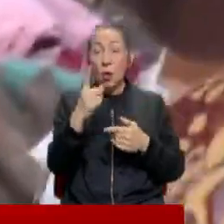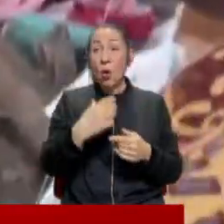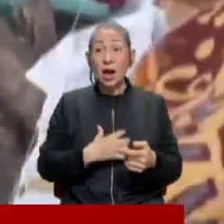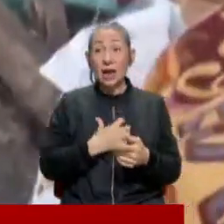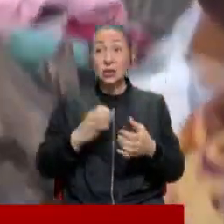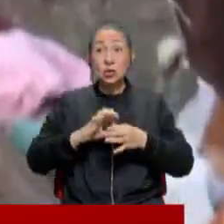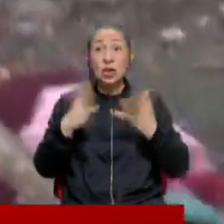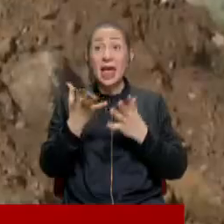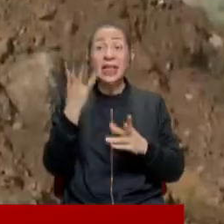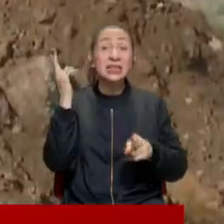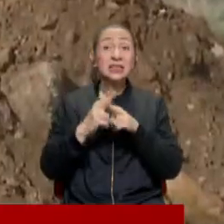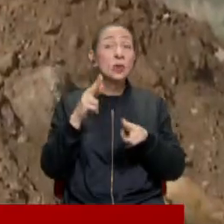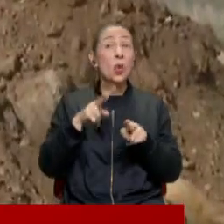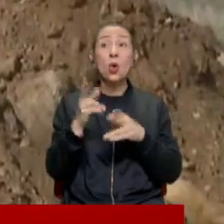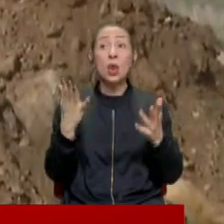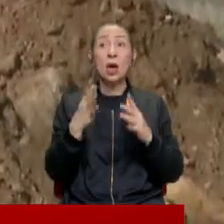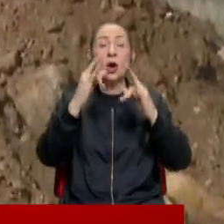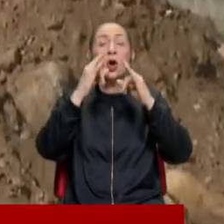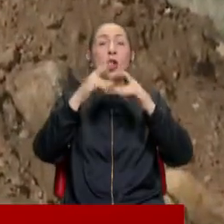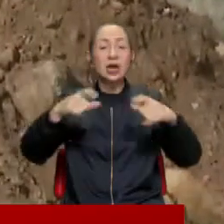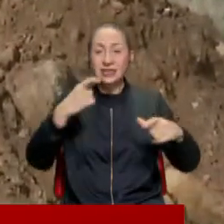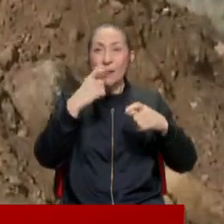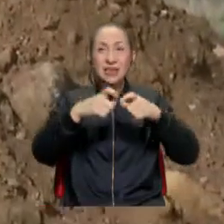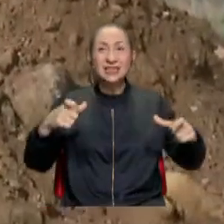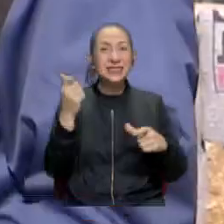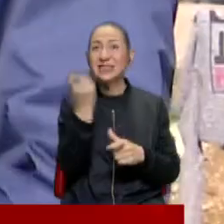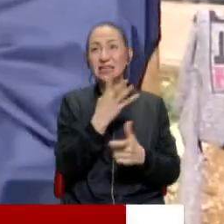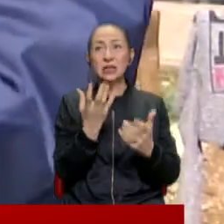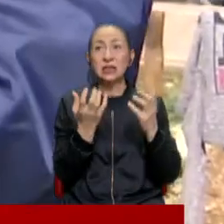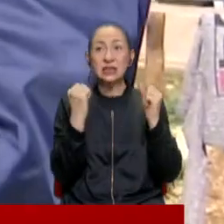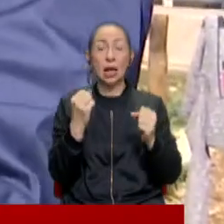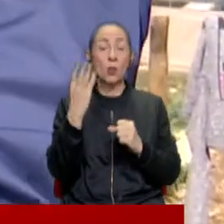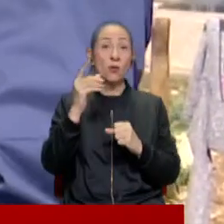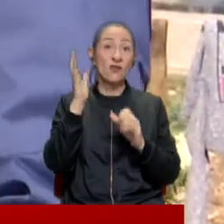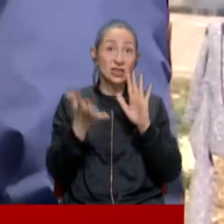giderebilmenin en hızlı yolu da konteyner sayısının artırılması